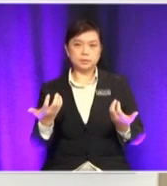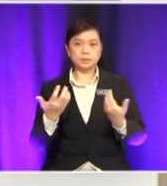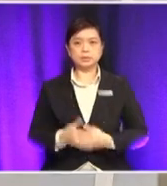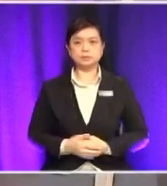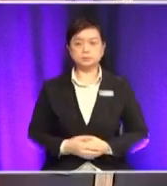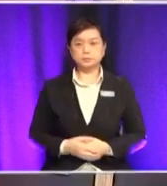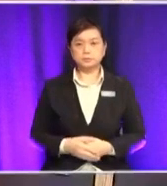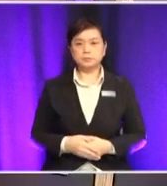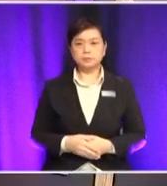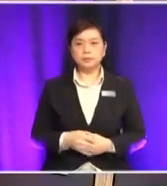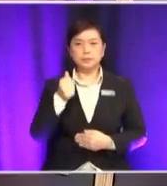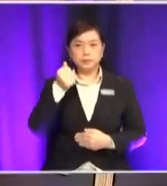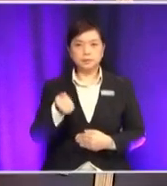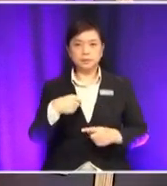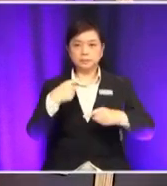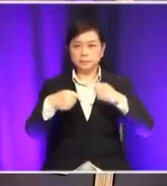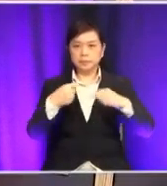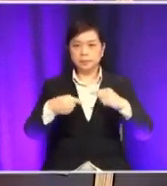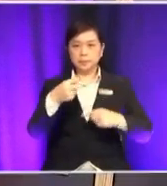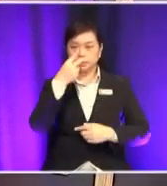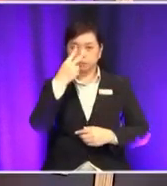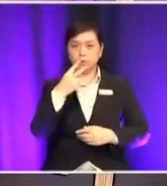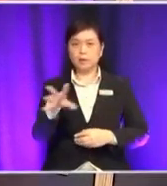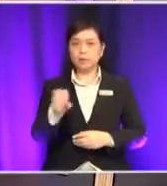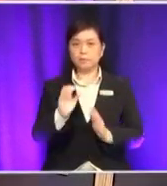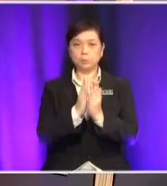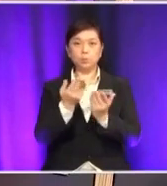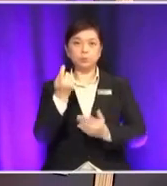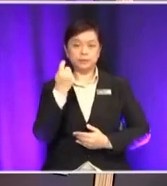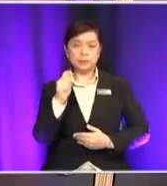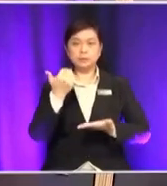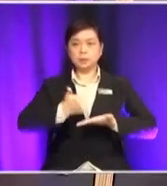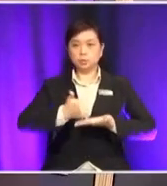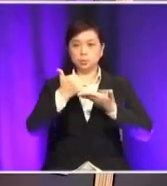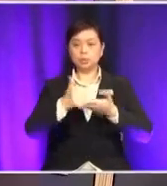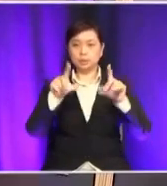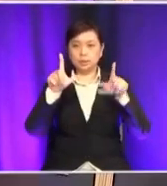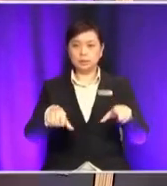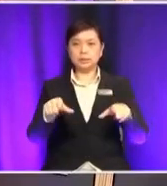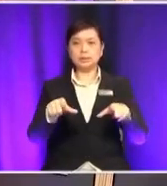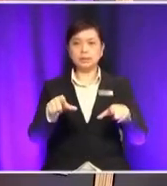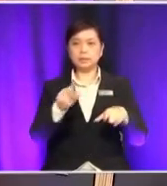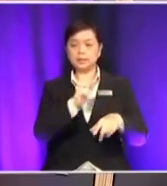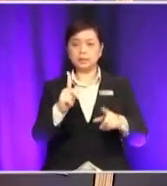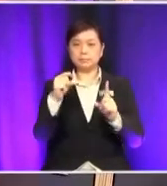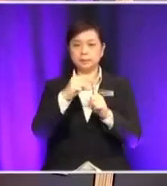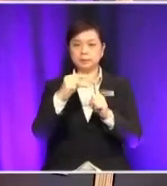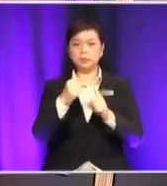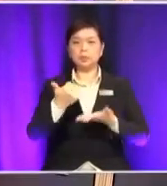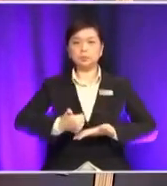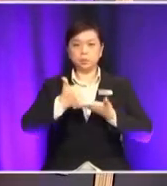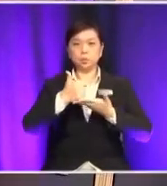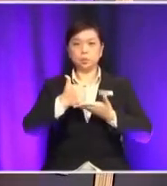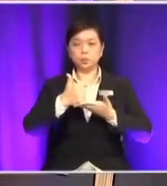mengikuti episode kali ini Ambil buku teks tolong Letakkan perkataan homolog ini tolonglah